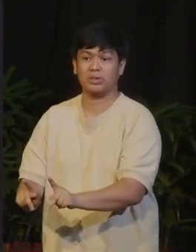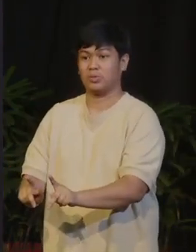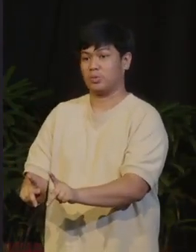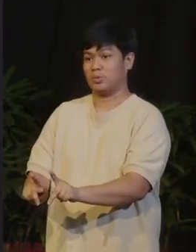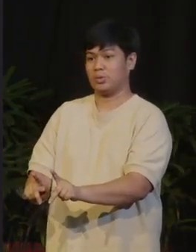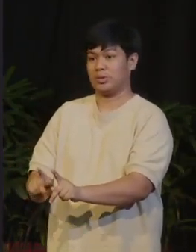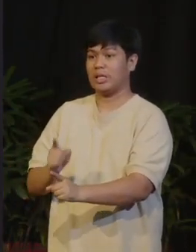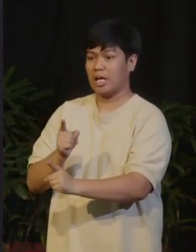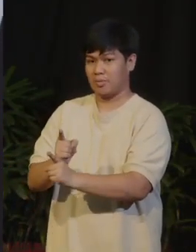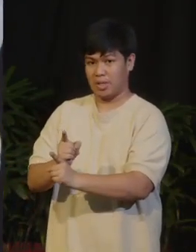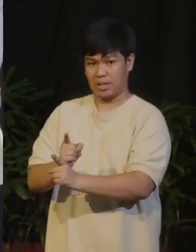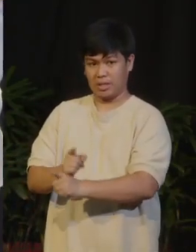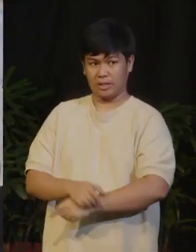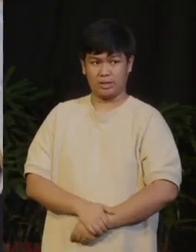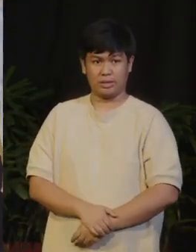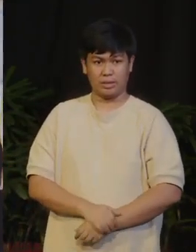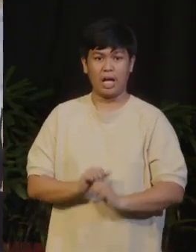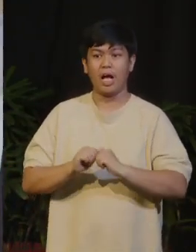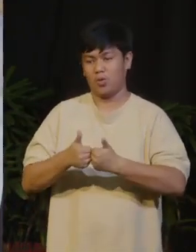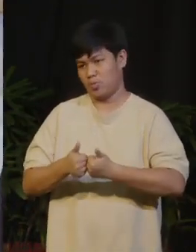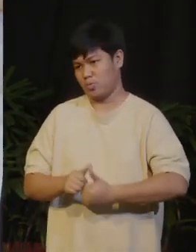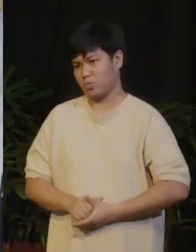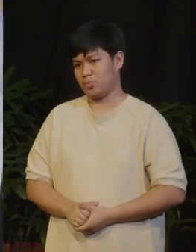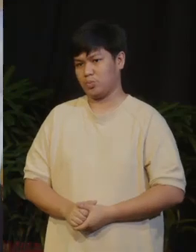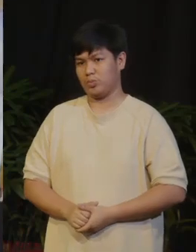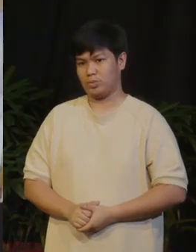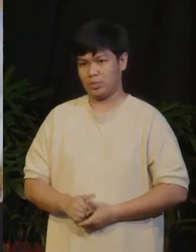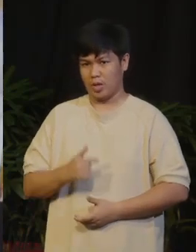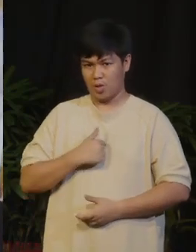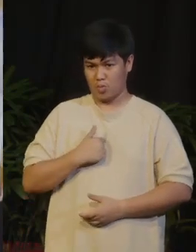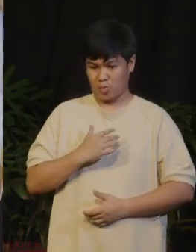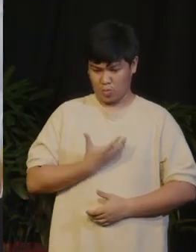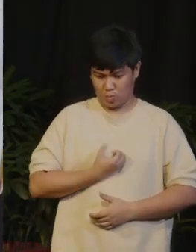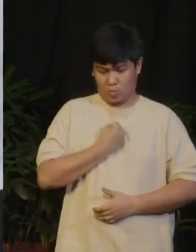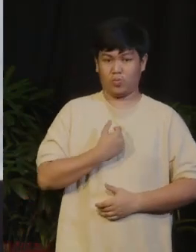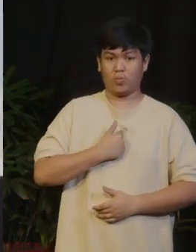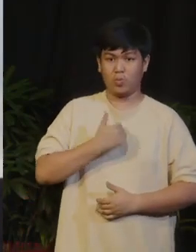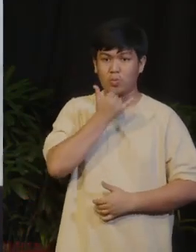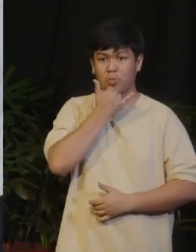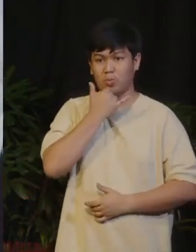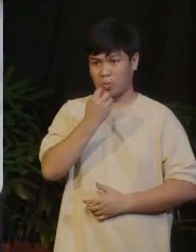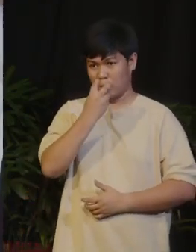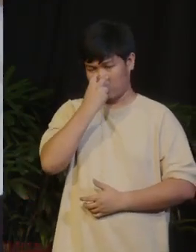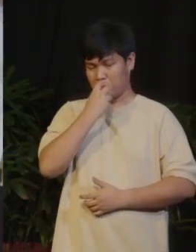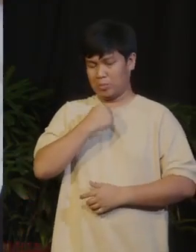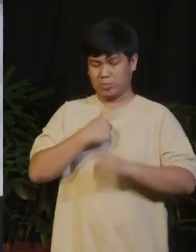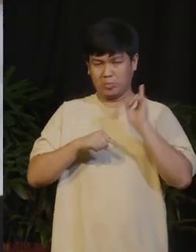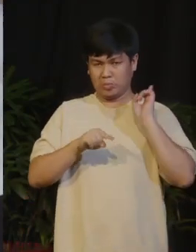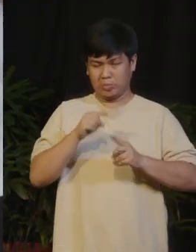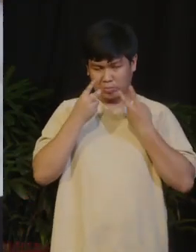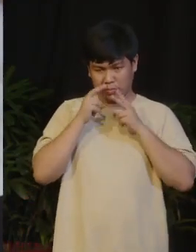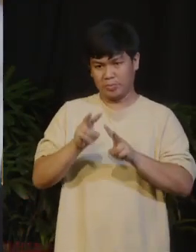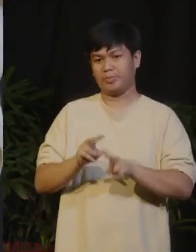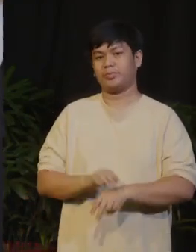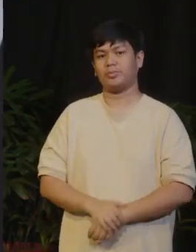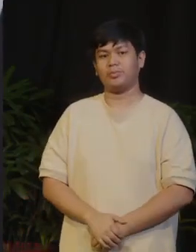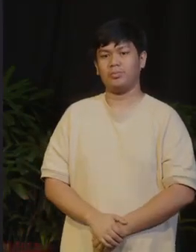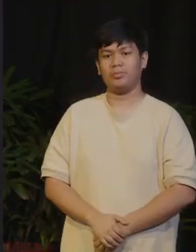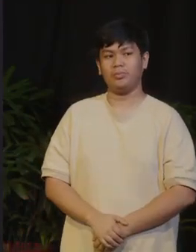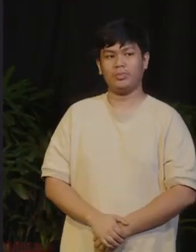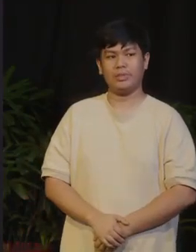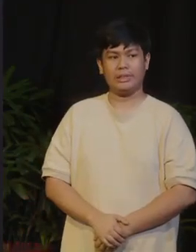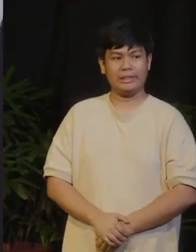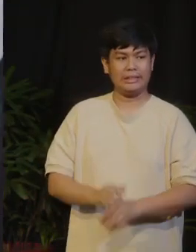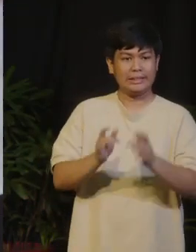maghusga ng tama. Yun ang sinasabi dito. Alam nyo, isang patama din ito ng ating